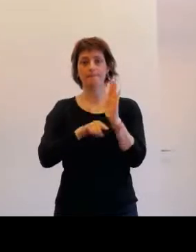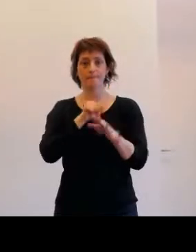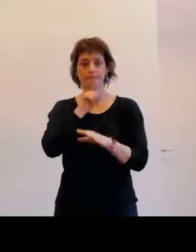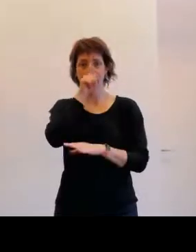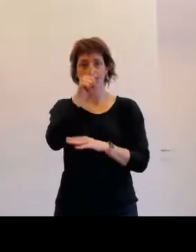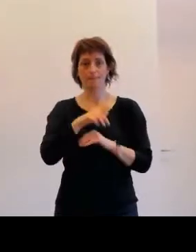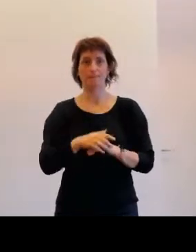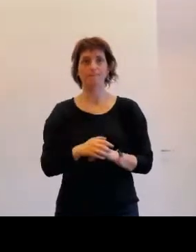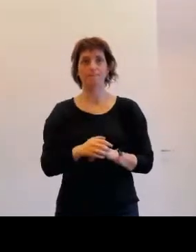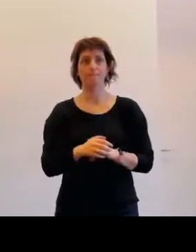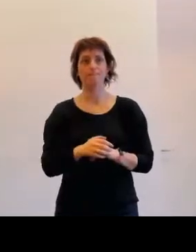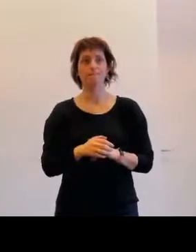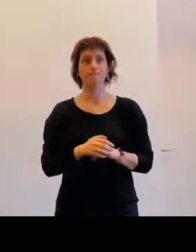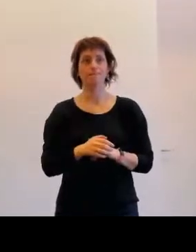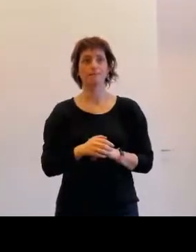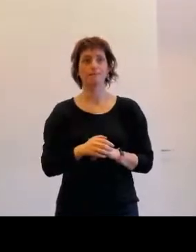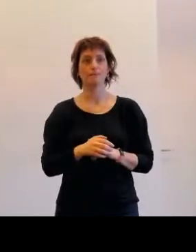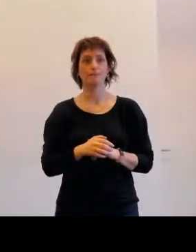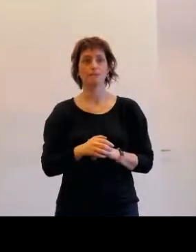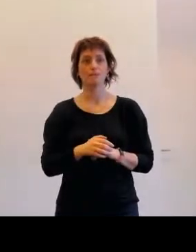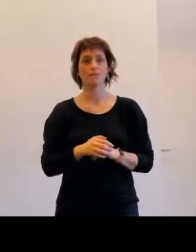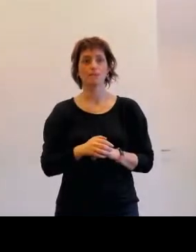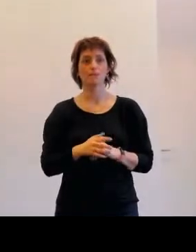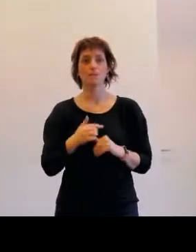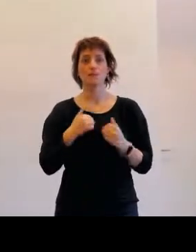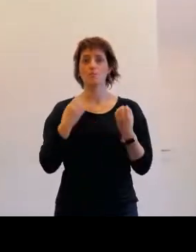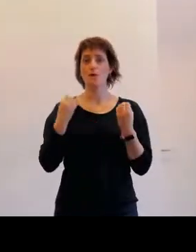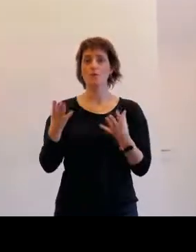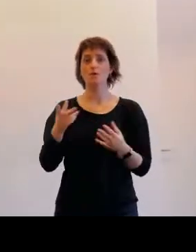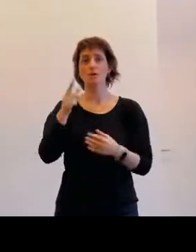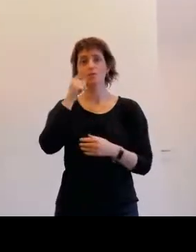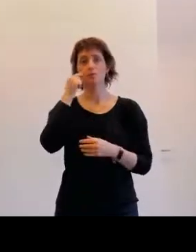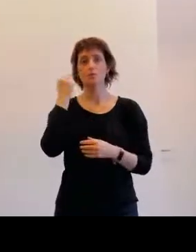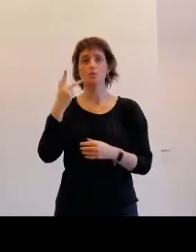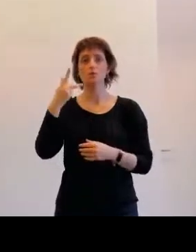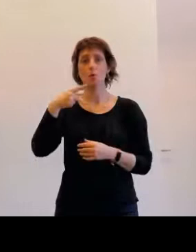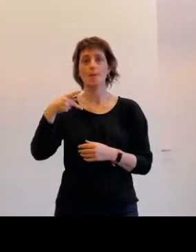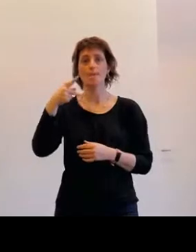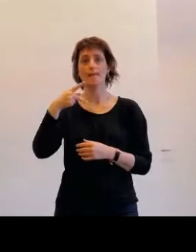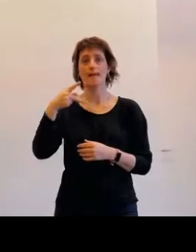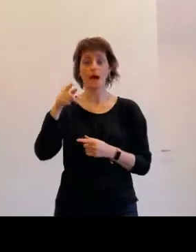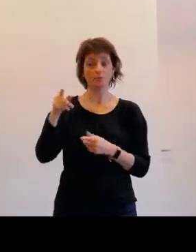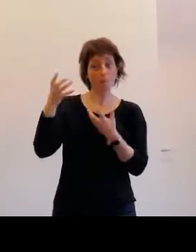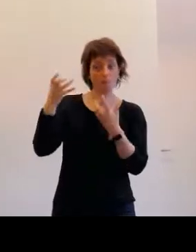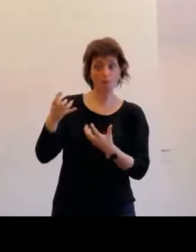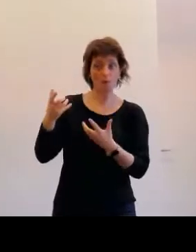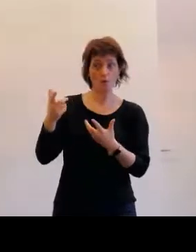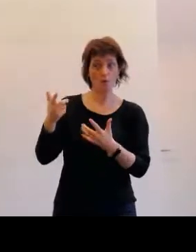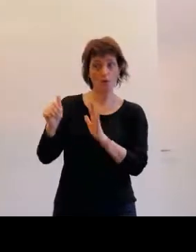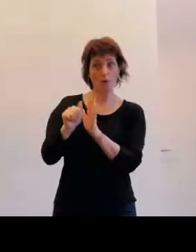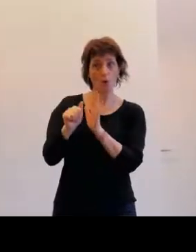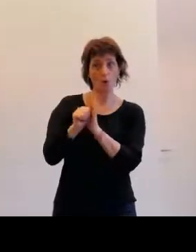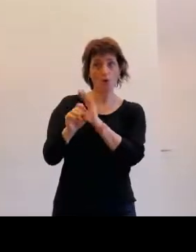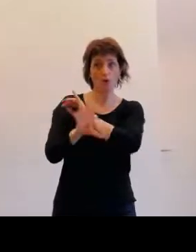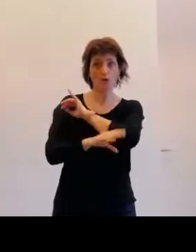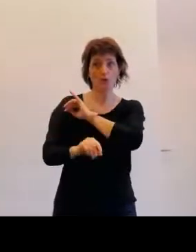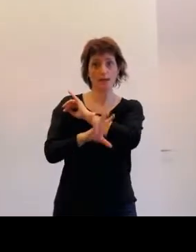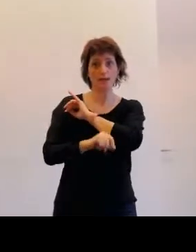notre conseil. Je vais proposer à Maurent Perrin, s'il le veut bien, de faire le secrétariat de la